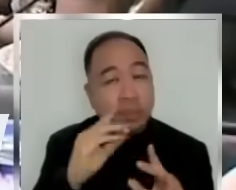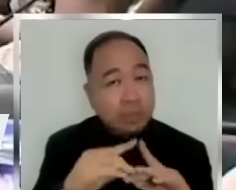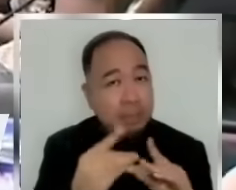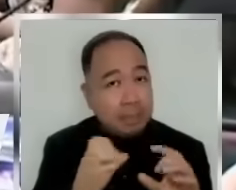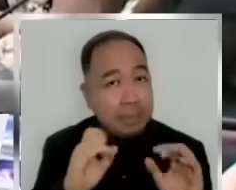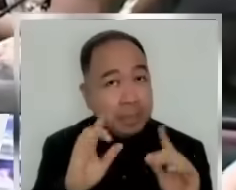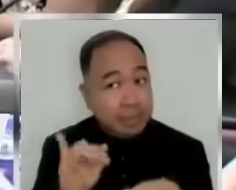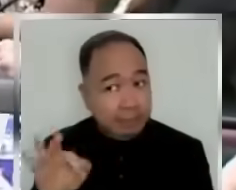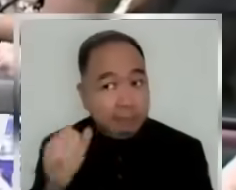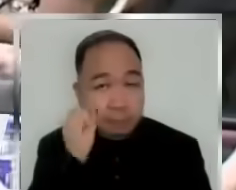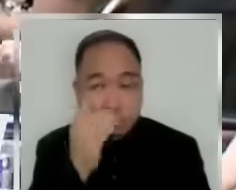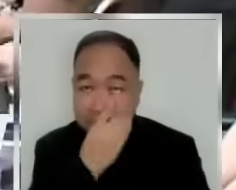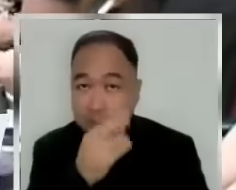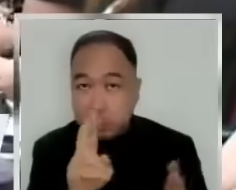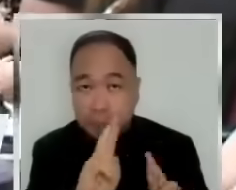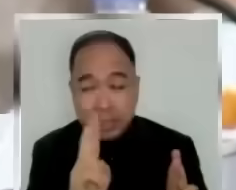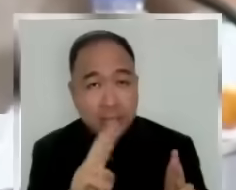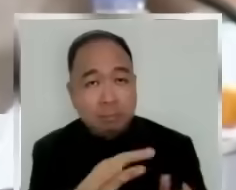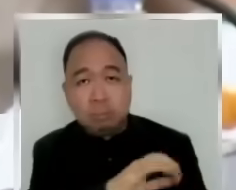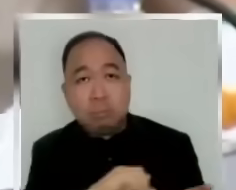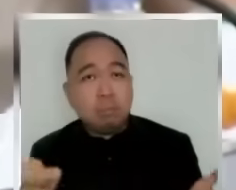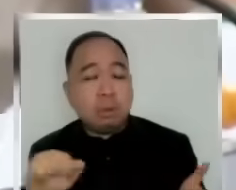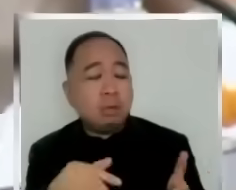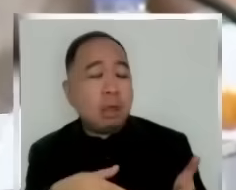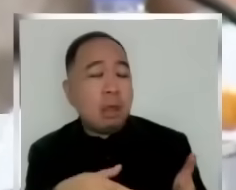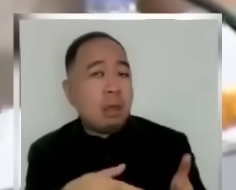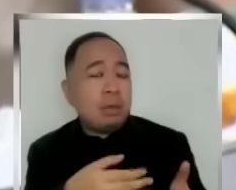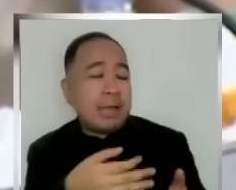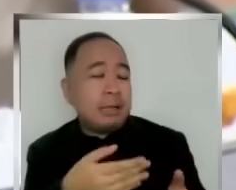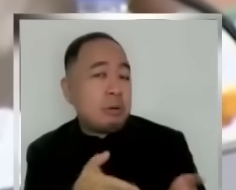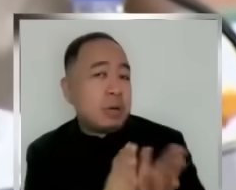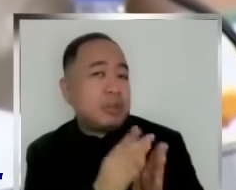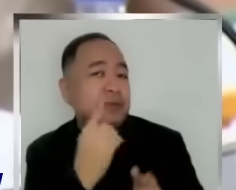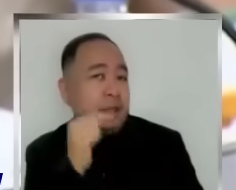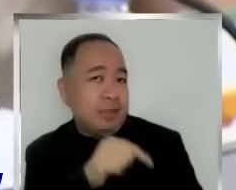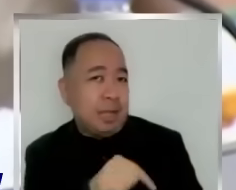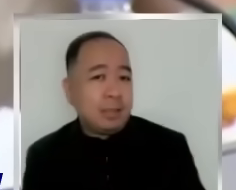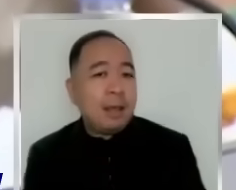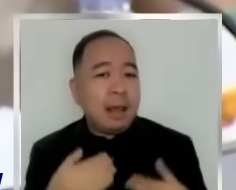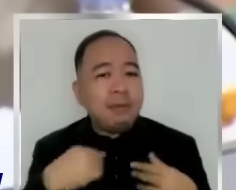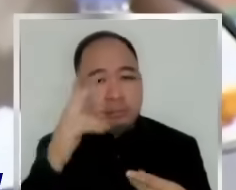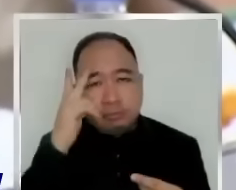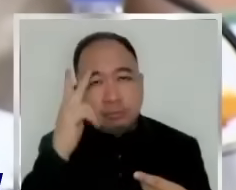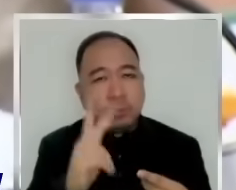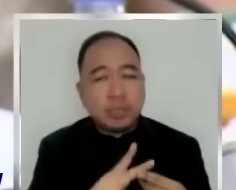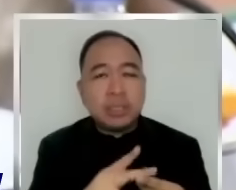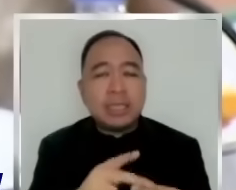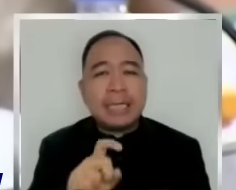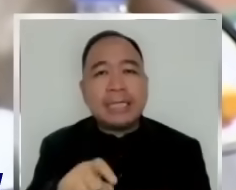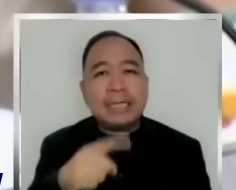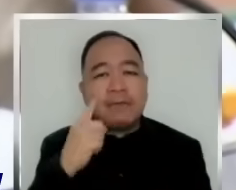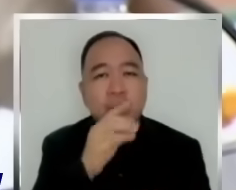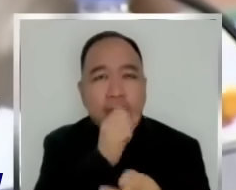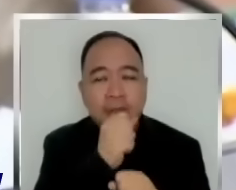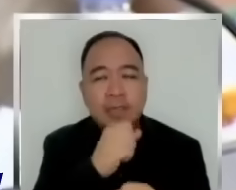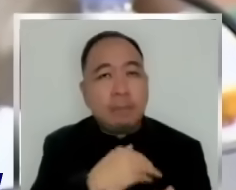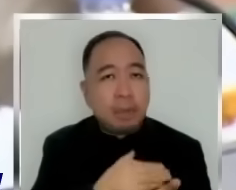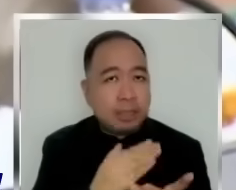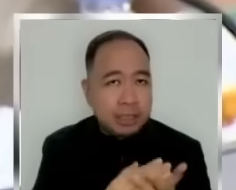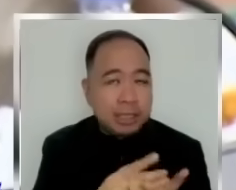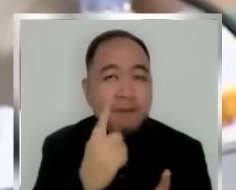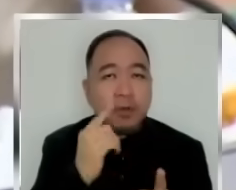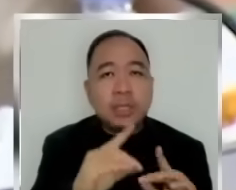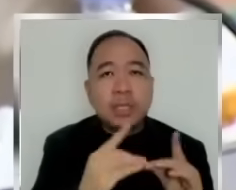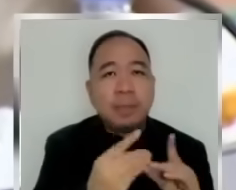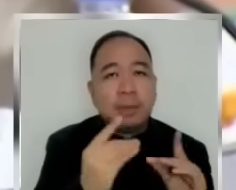bawiin ang request para rito. There is a purpose and a need for confidential funds in the Department of